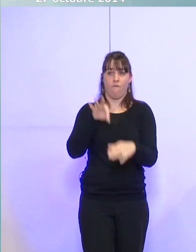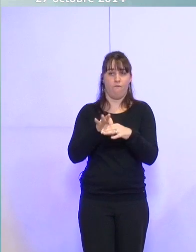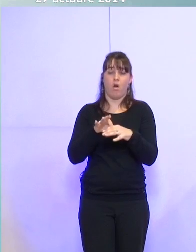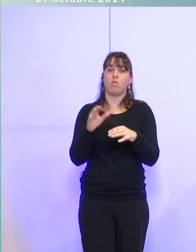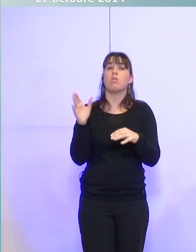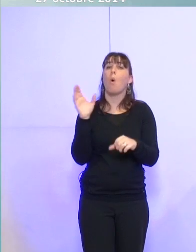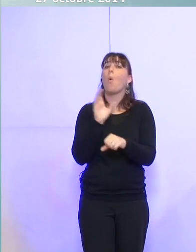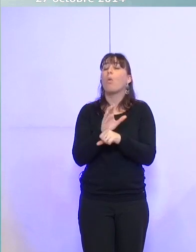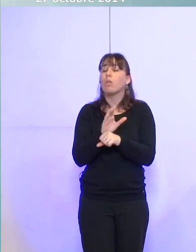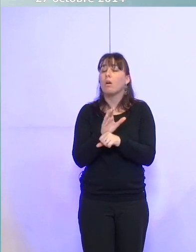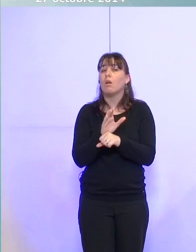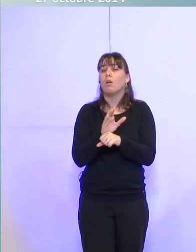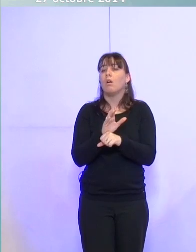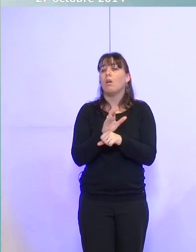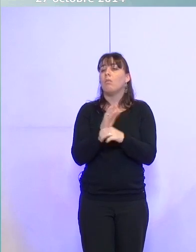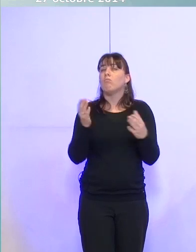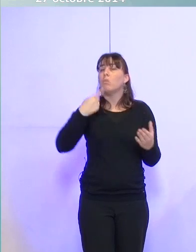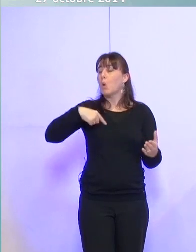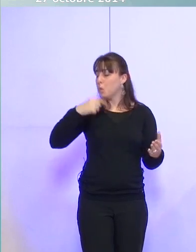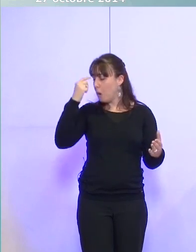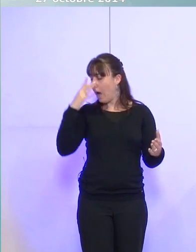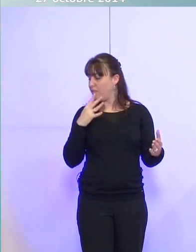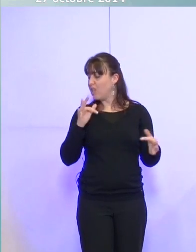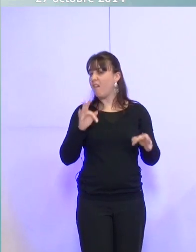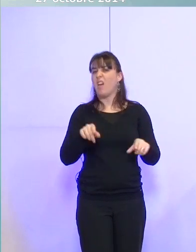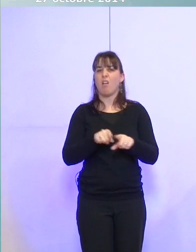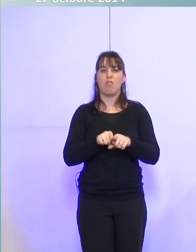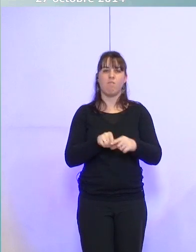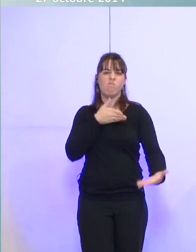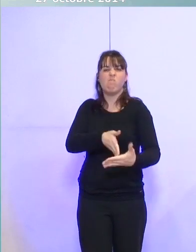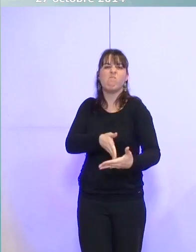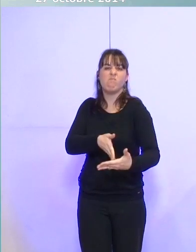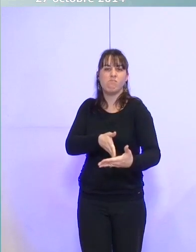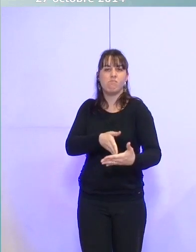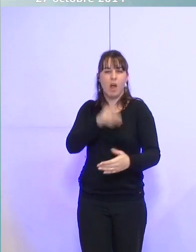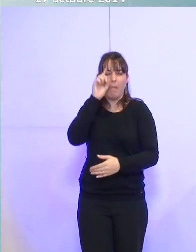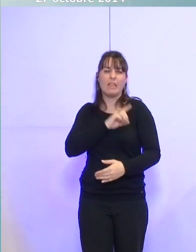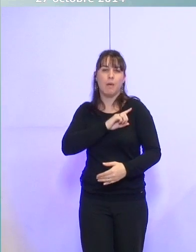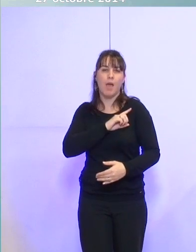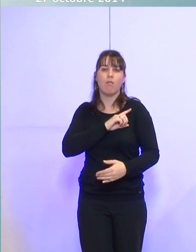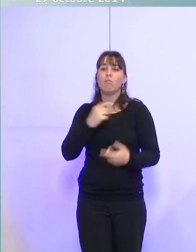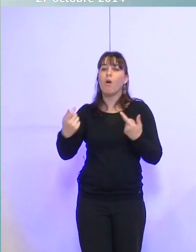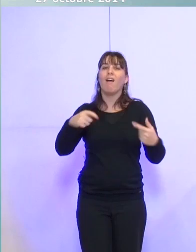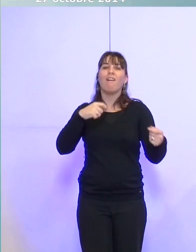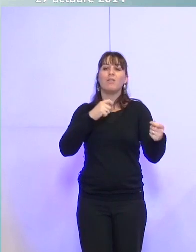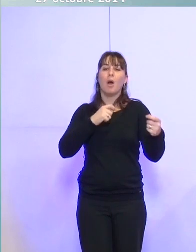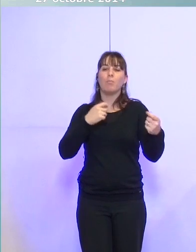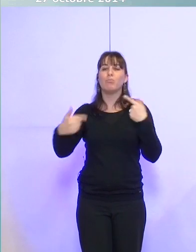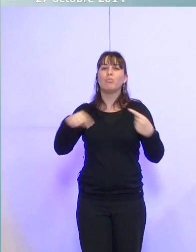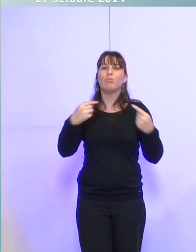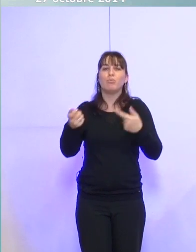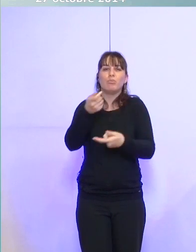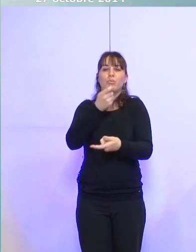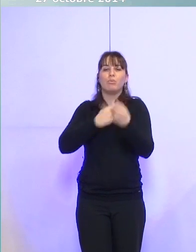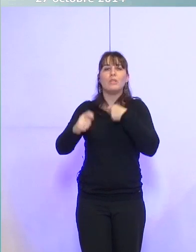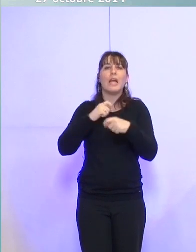aurait été, encore une fois, à nos yeux, un vote de blocage du dialogue potentiel, puisque j'ai entendu que tous les